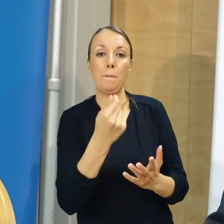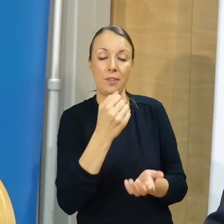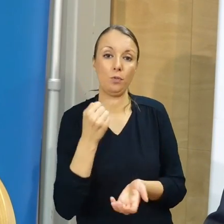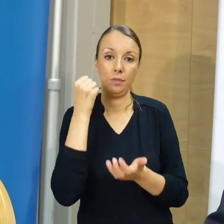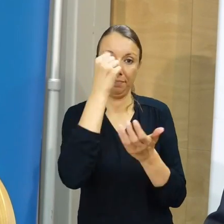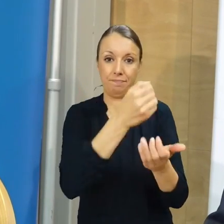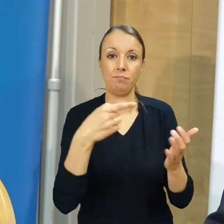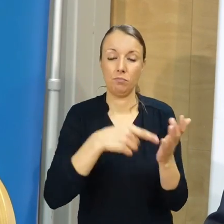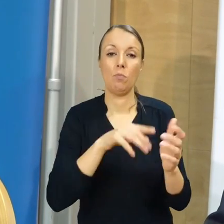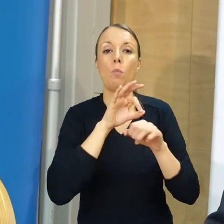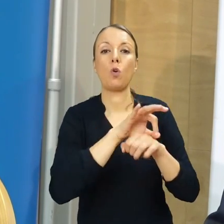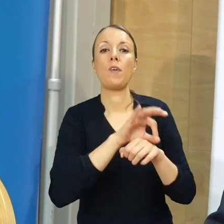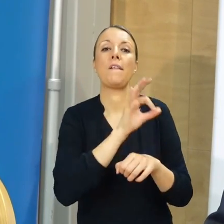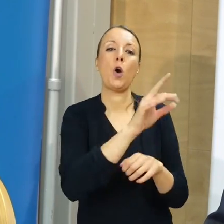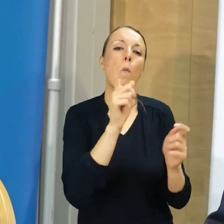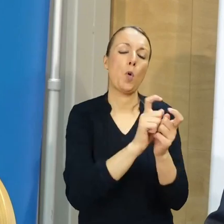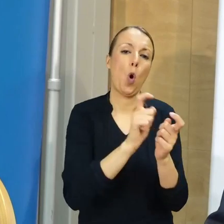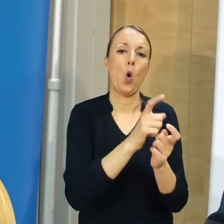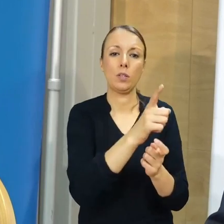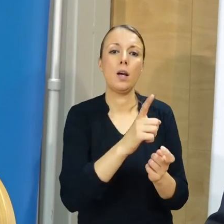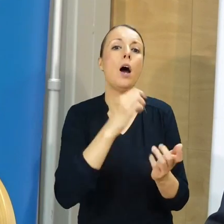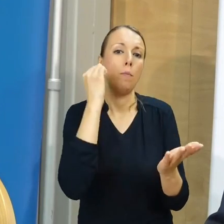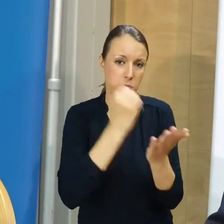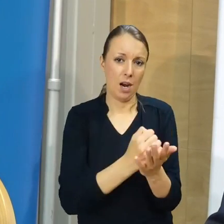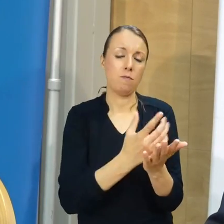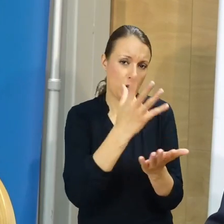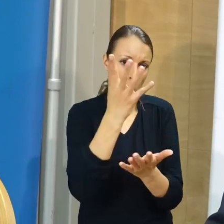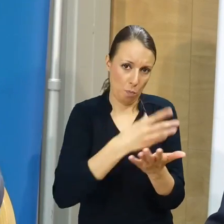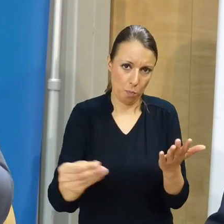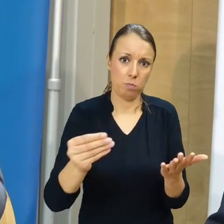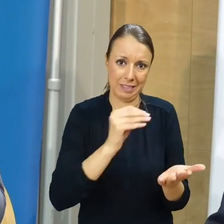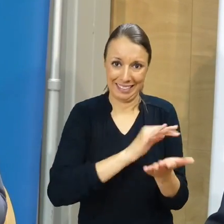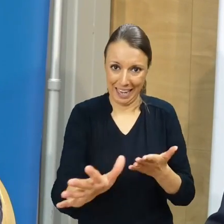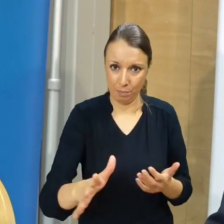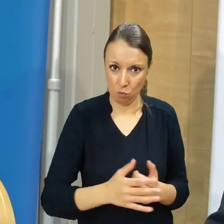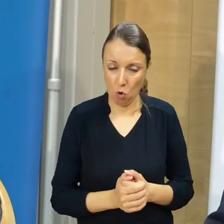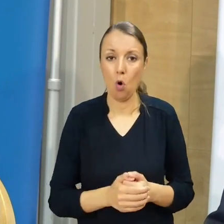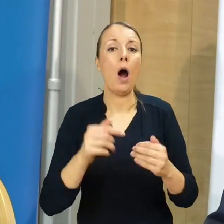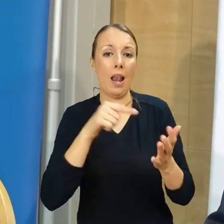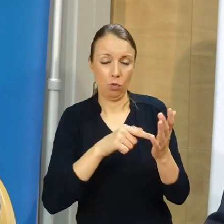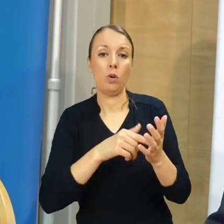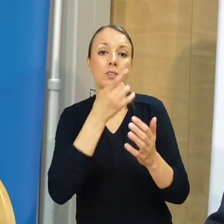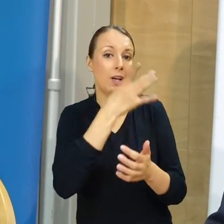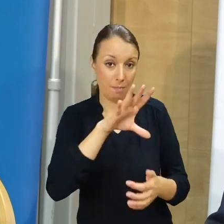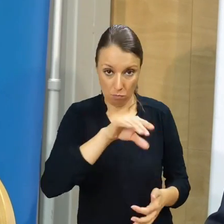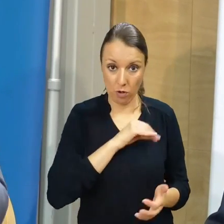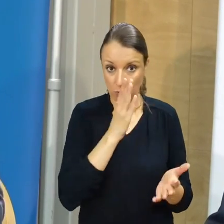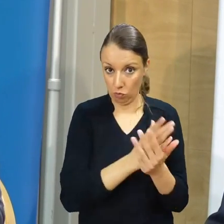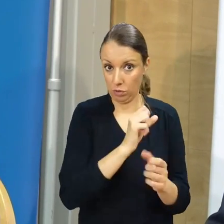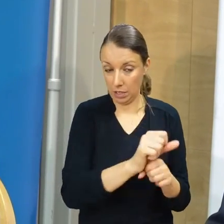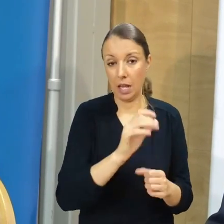prowadzenie tych punktów nieodpłatnej pomocy prawnej, to mogę zaskarżyć. I tu już mamy rzeczynność. Dlaczego ja mogę skarżyć na przykład nałożenie kwarantanny?